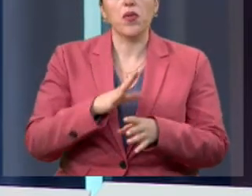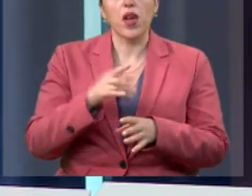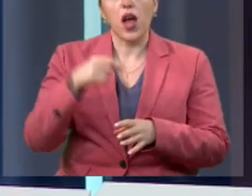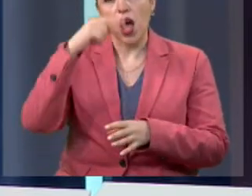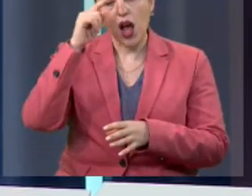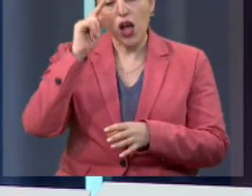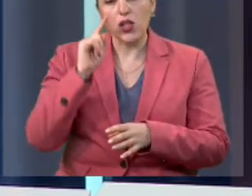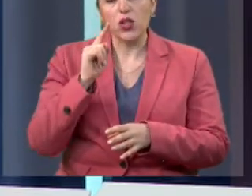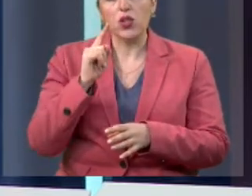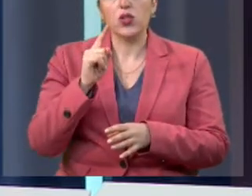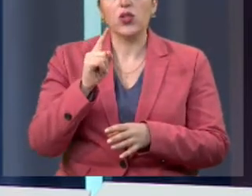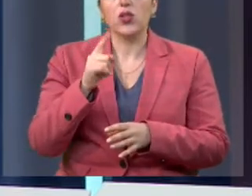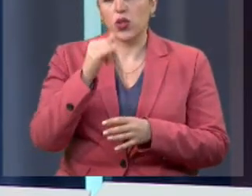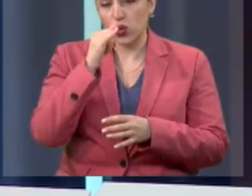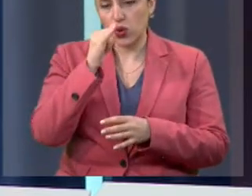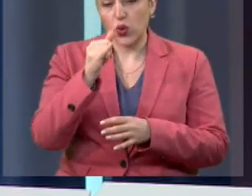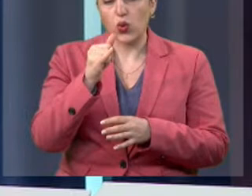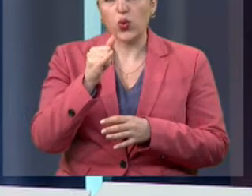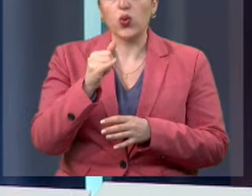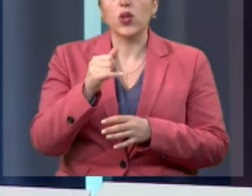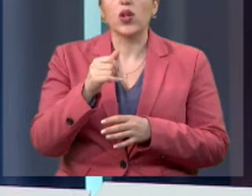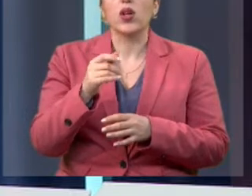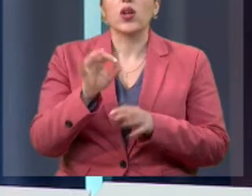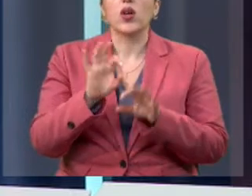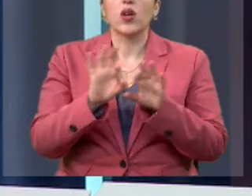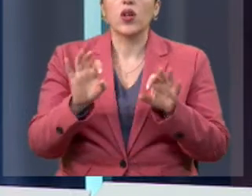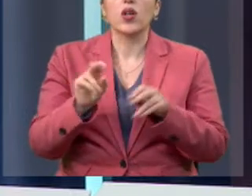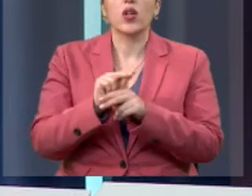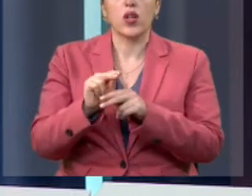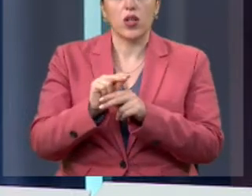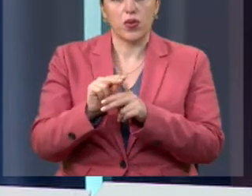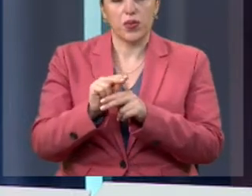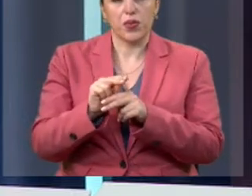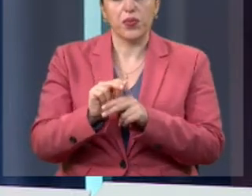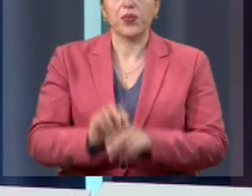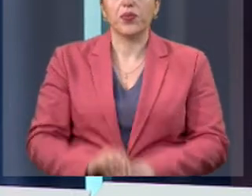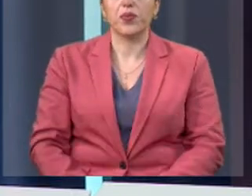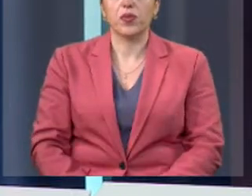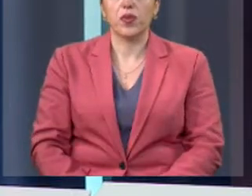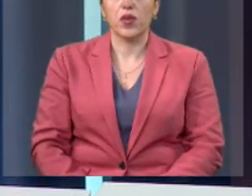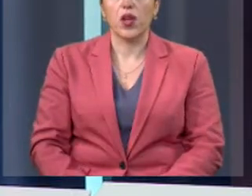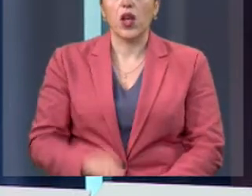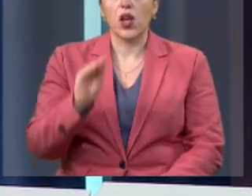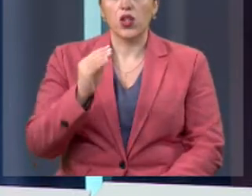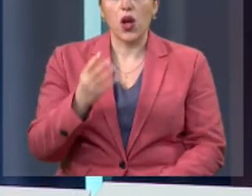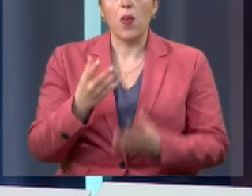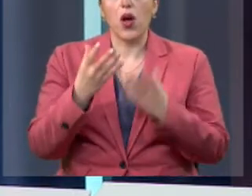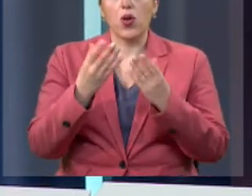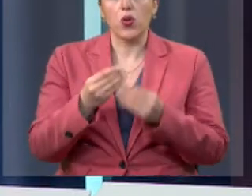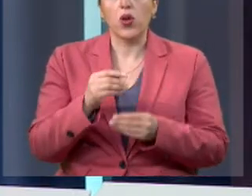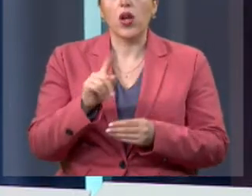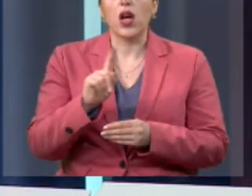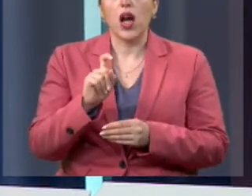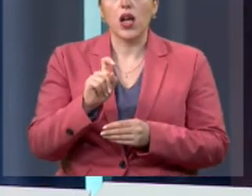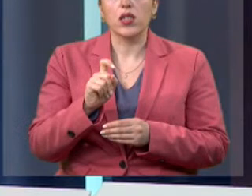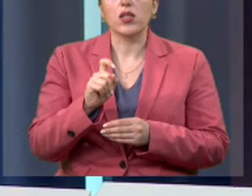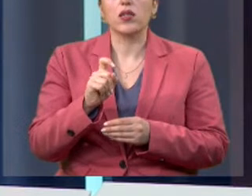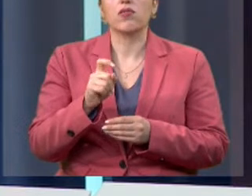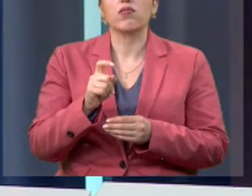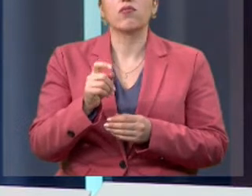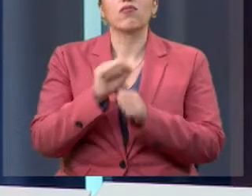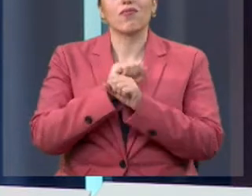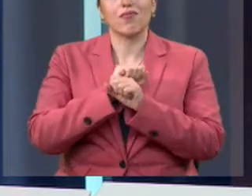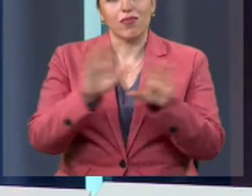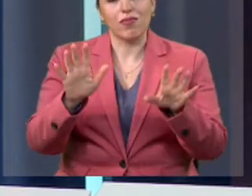Ադրբեջանական կողմը օրեր շարունակ թույլ չէր տալիս մոտենալ, վերանորոգել խողովակը։ Շաբաթ գազամատակարարումը վերականգնվեց,